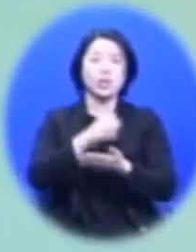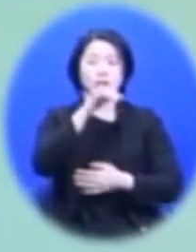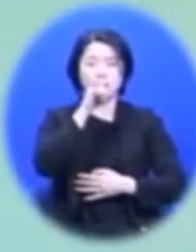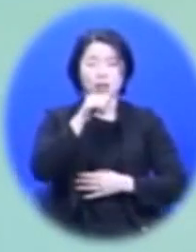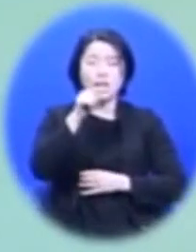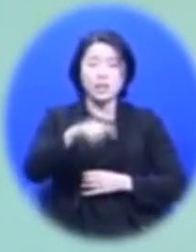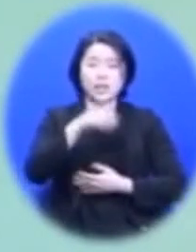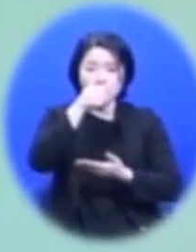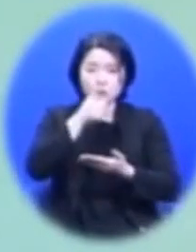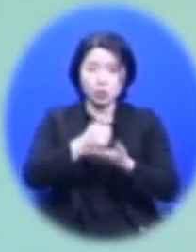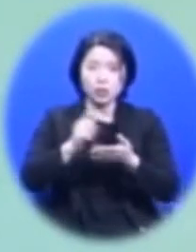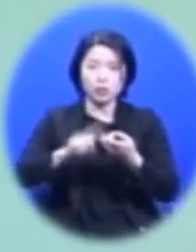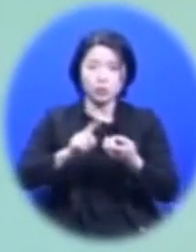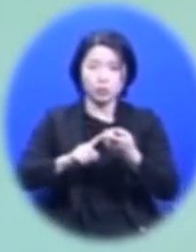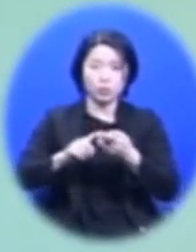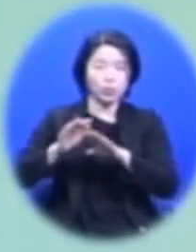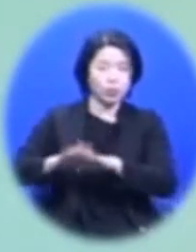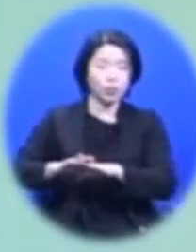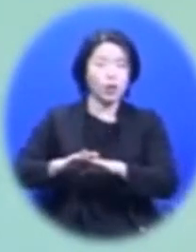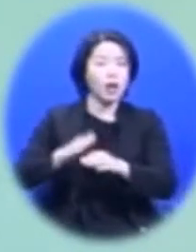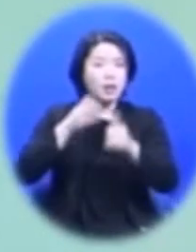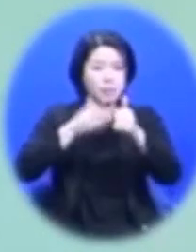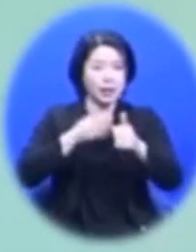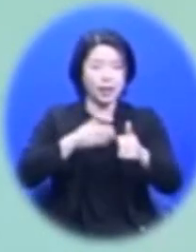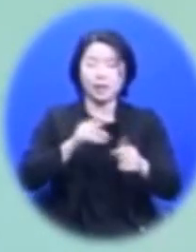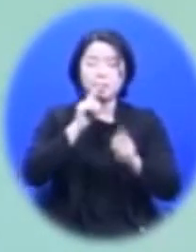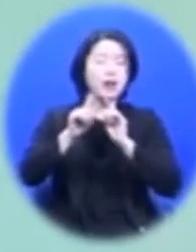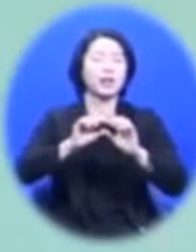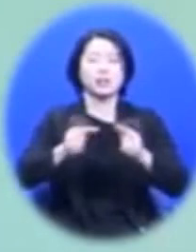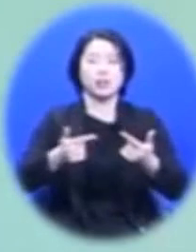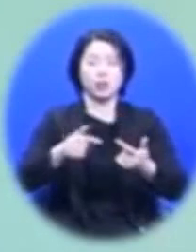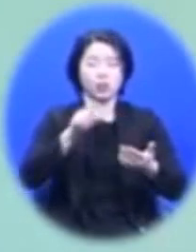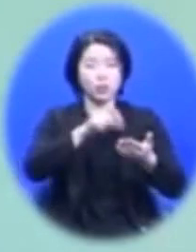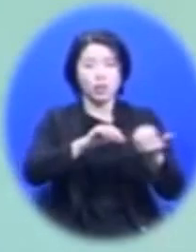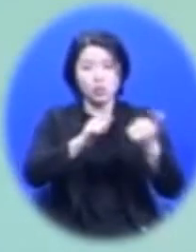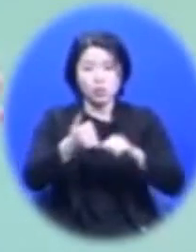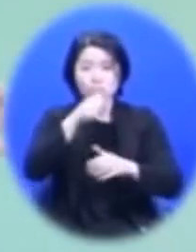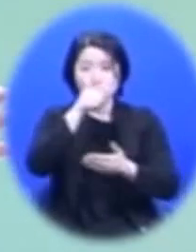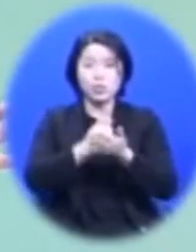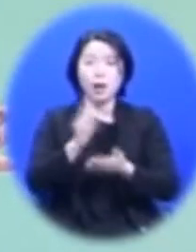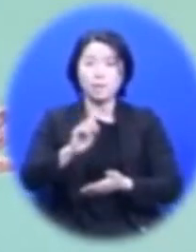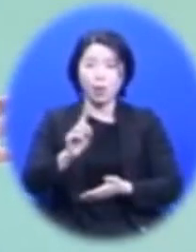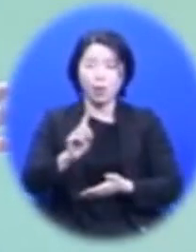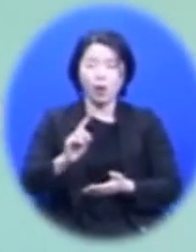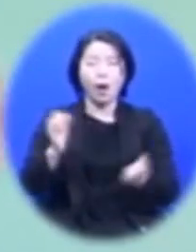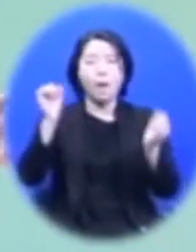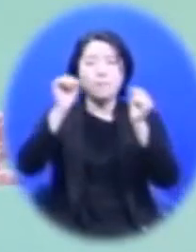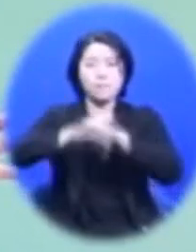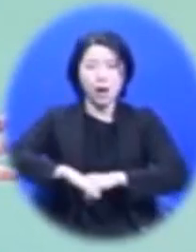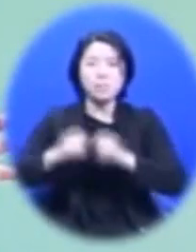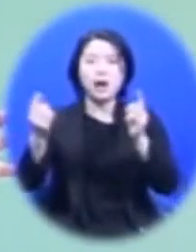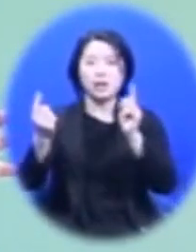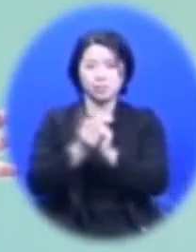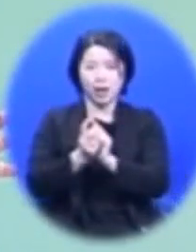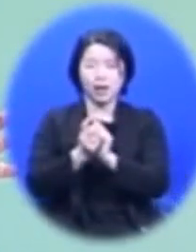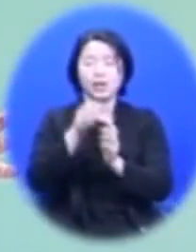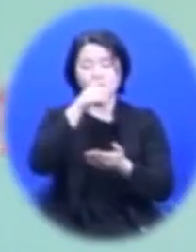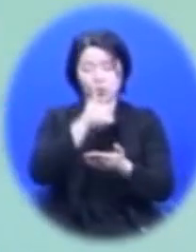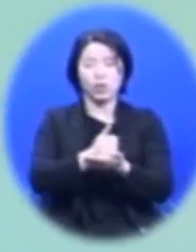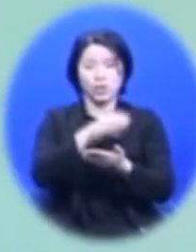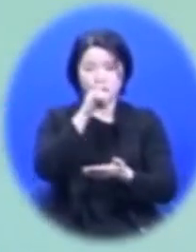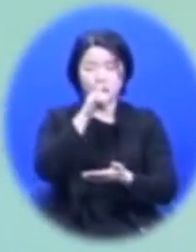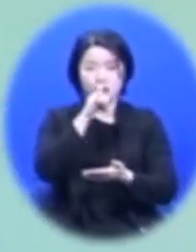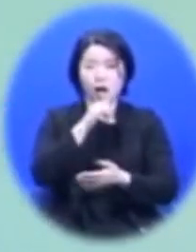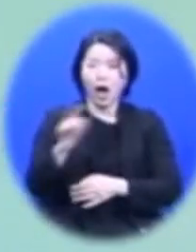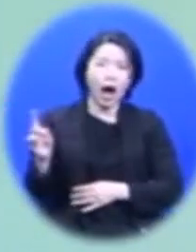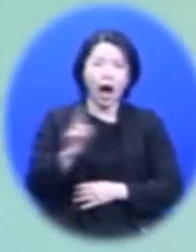죄를 두고 강구하라고 하는 말이 아닙니다. 여기 죽을 죄라는 것은 멸망당할 수밖에 없는 죄가 있다는